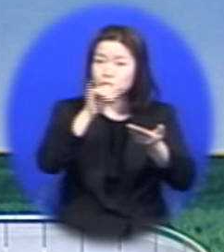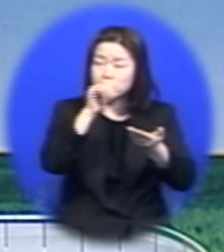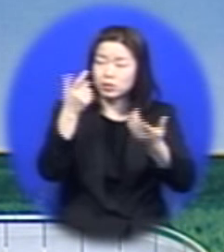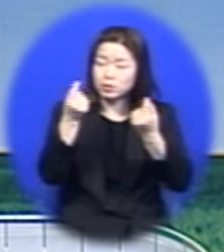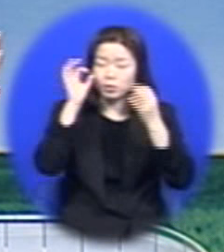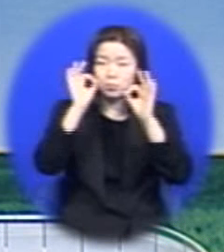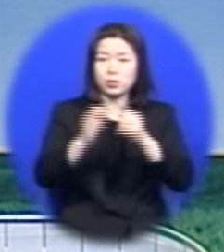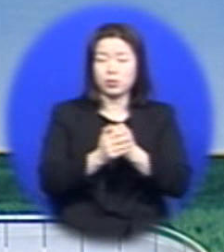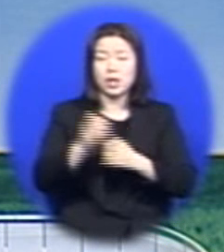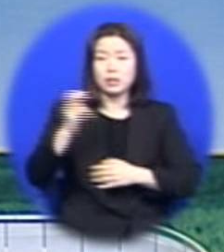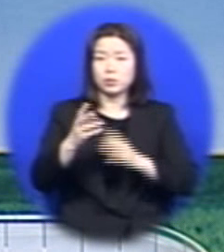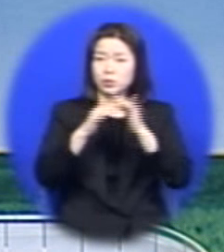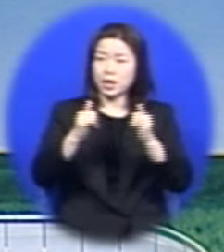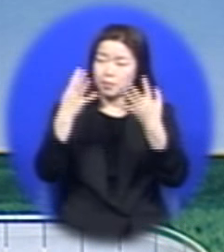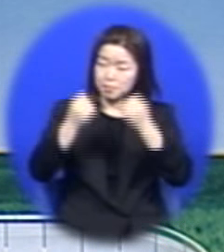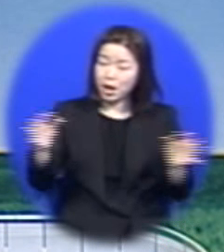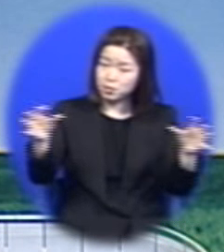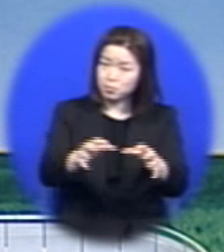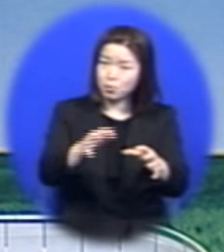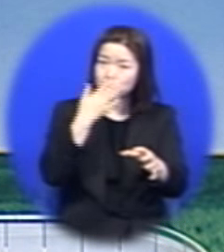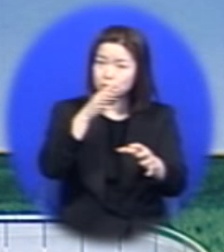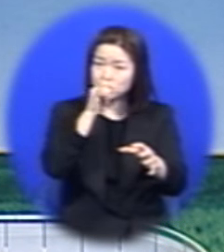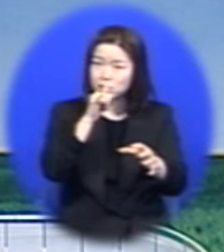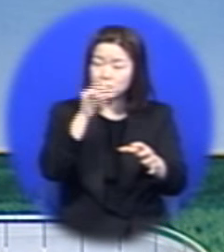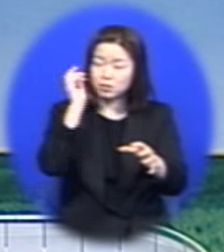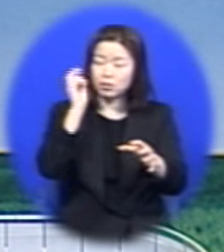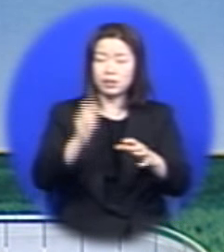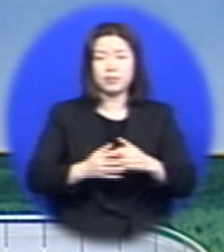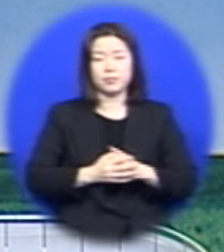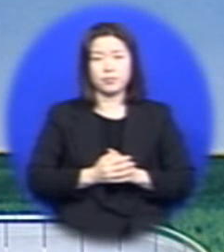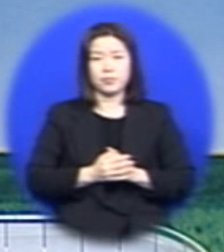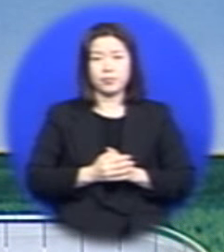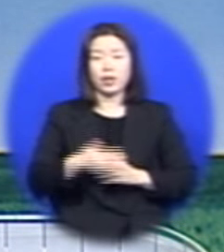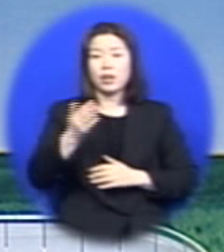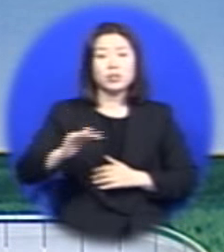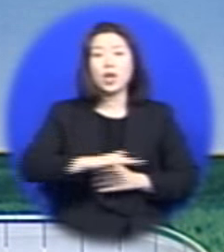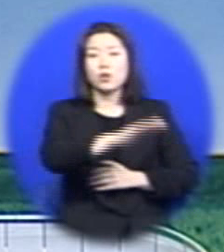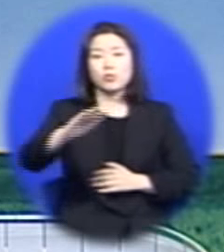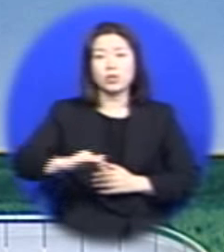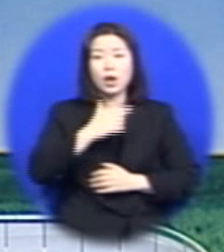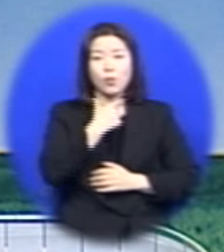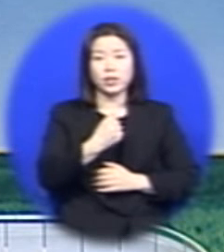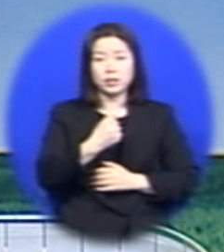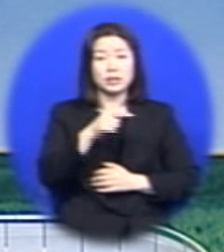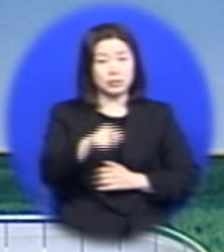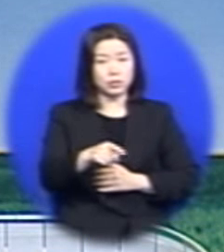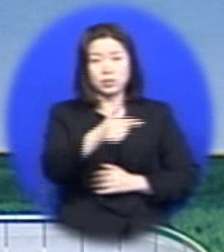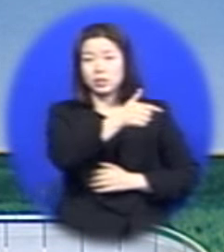그리고 사람들이 많이 모일 수도 있는 가능성도 있겠죠. 근데 우리가 원하는 건 큰 교회가